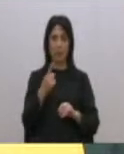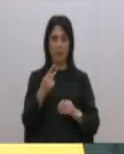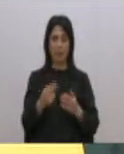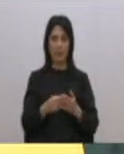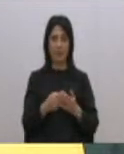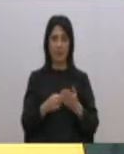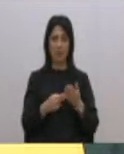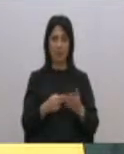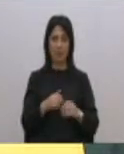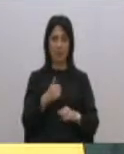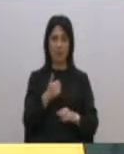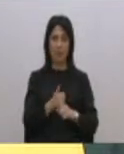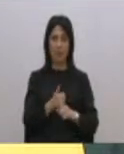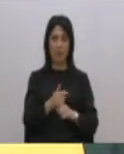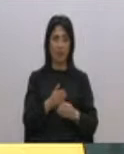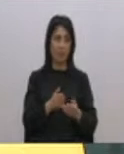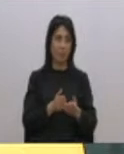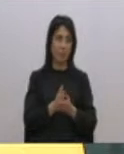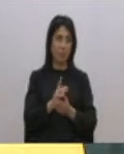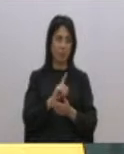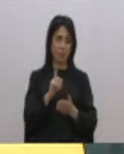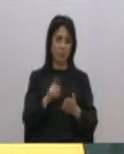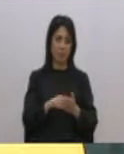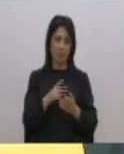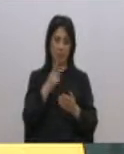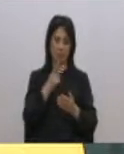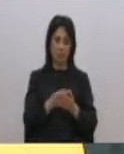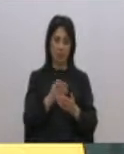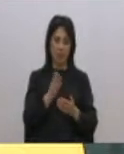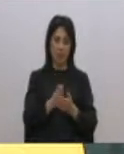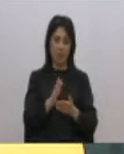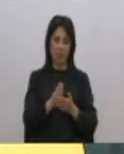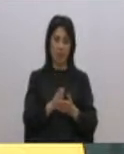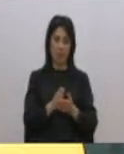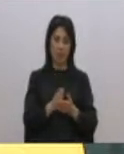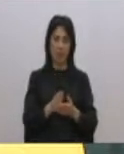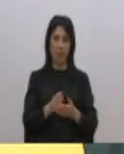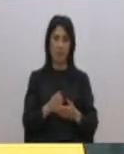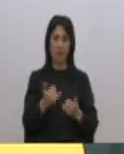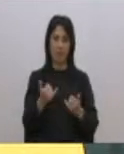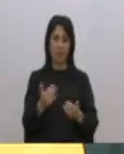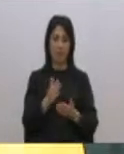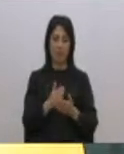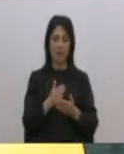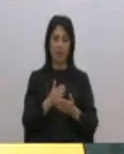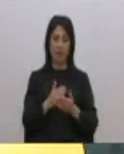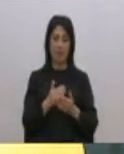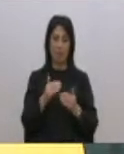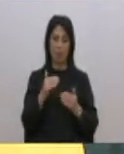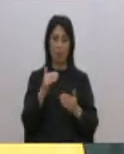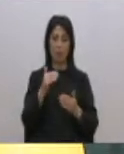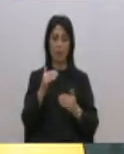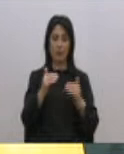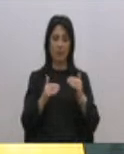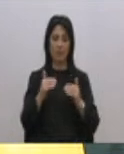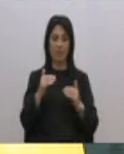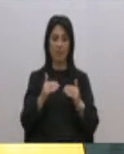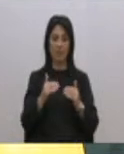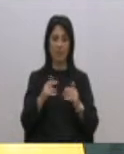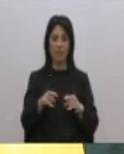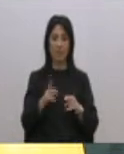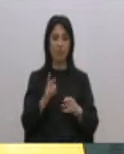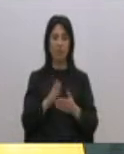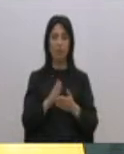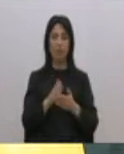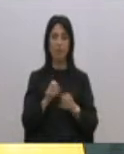წიგნში მთავარი ასე ვთქვათ პრინციპული საკითხი, რასაც ჩვენ ხედავთ, ეს არის დღეს არსებული დიფერენციაციის აღმოფხვრა,